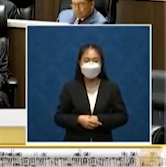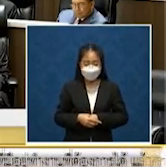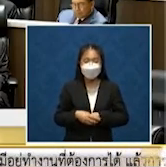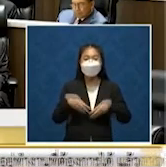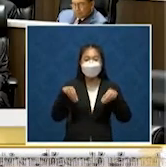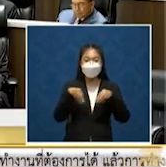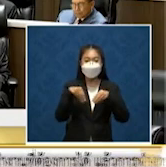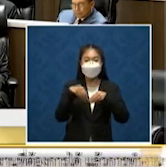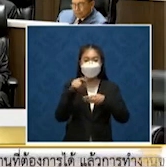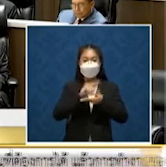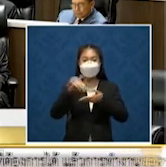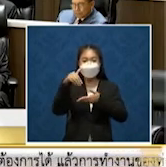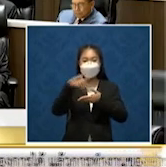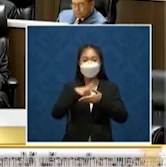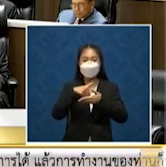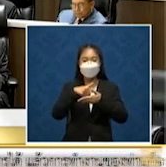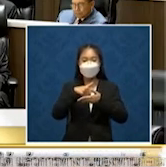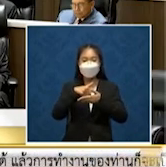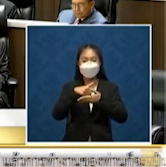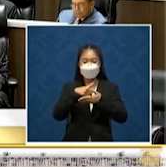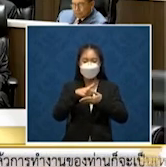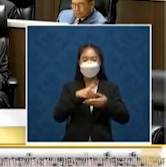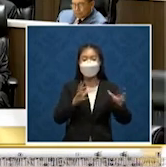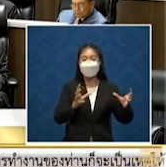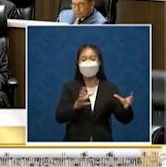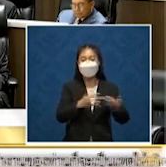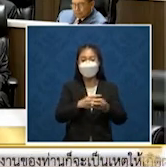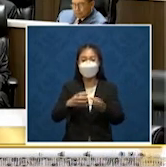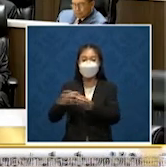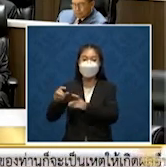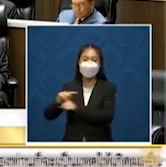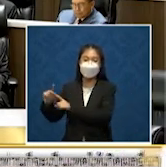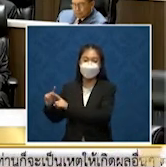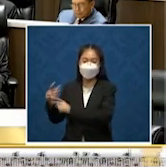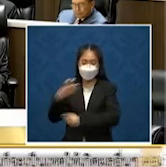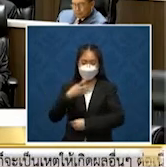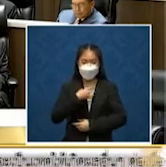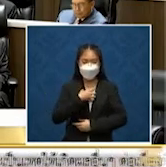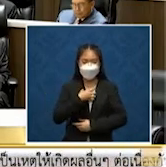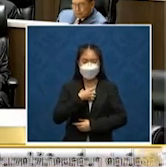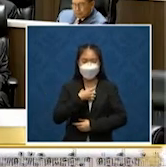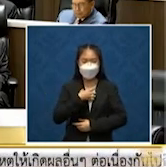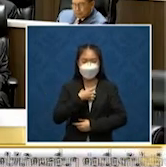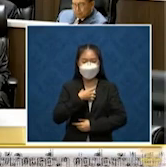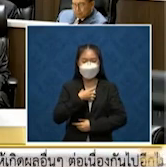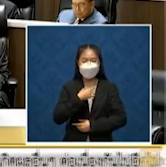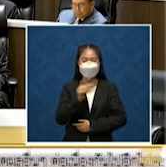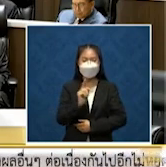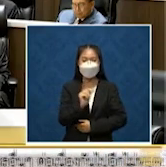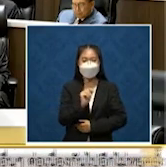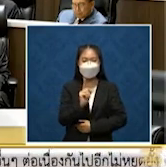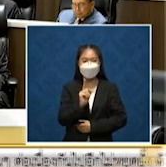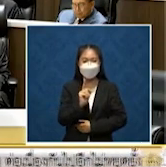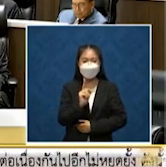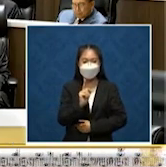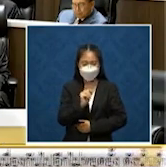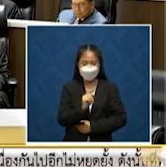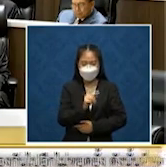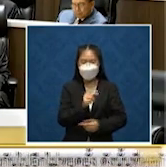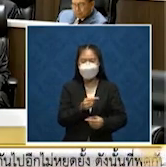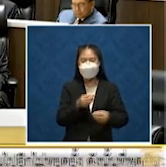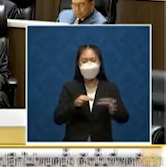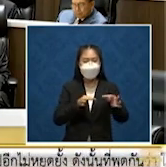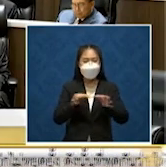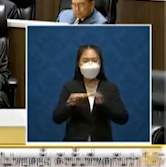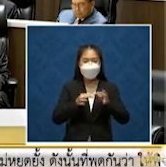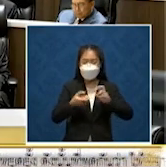อันนี้เป็นการวิจารณ์กลับของโคลัมนิสต์นะแล้วตอนท้ายคุณเปลวสีเงินเนี่ยบอกว่าเข็นคุยเห